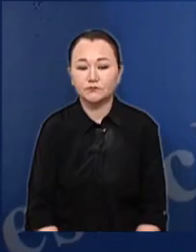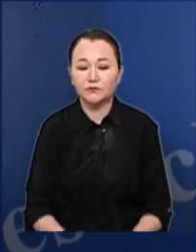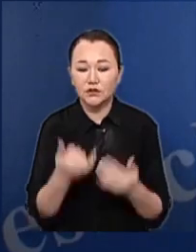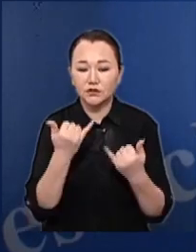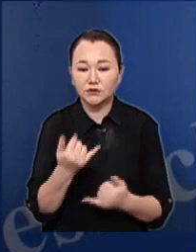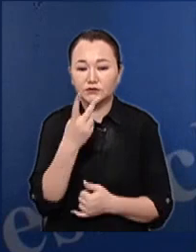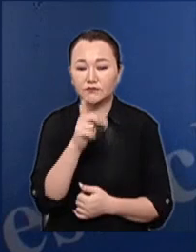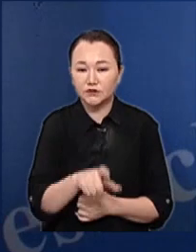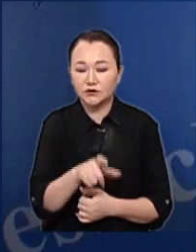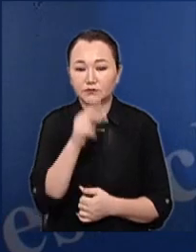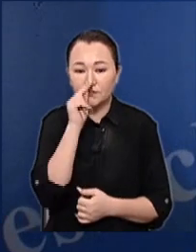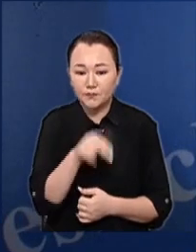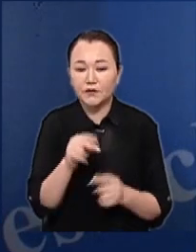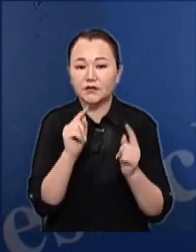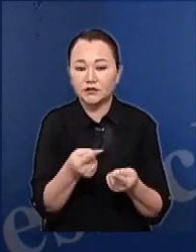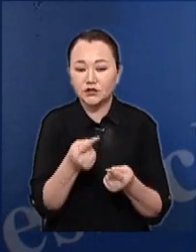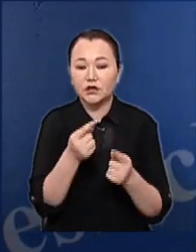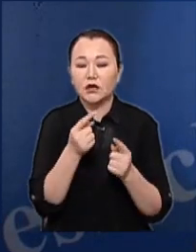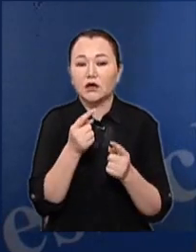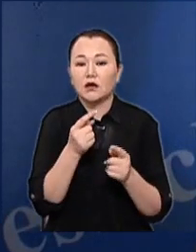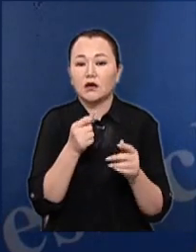екі азамат күдікті ұсталып қамауда.